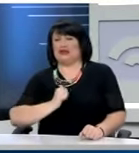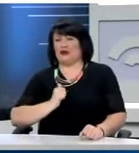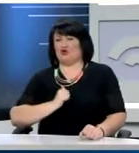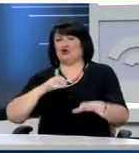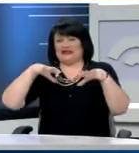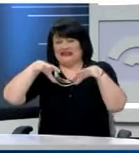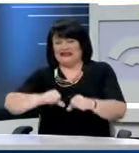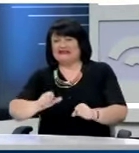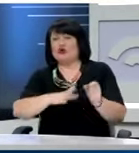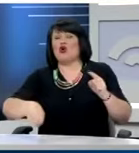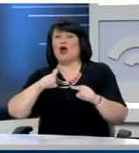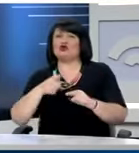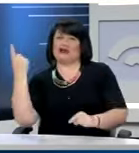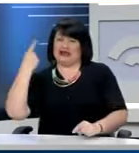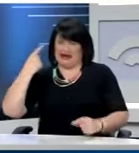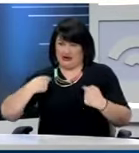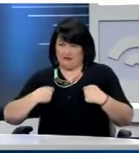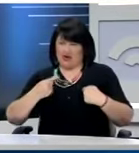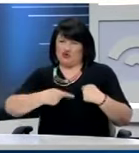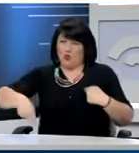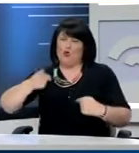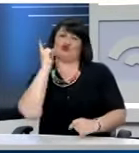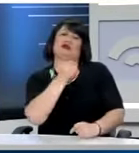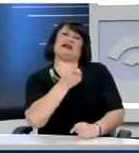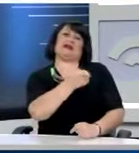κρίνει όλους μας και θα κρίνει και εσάς.